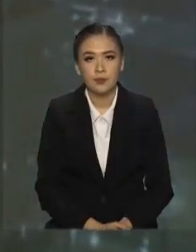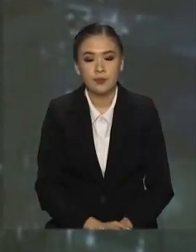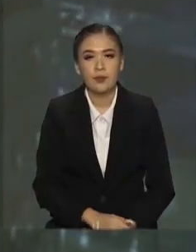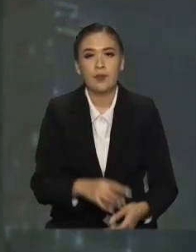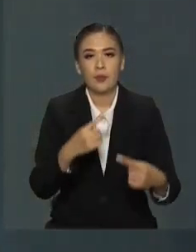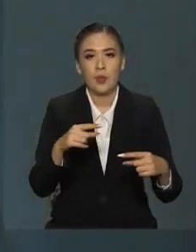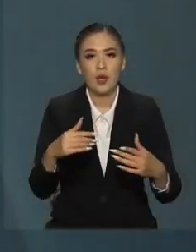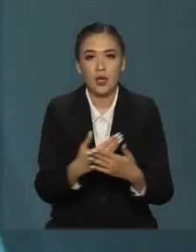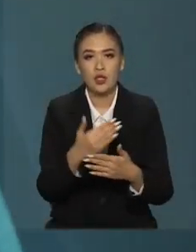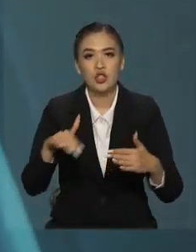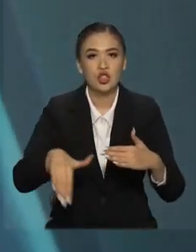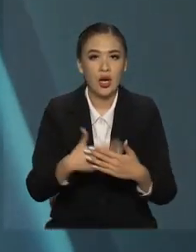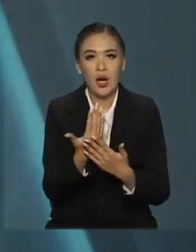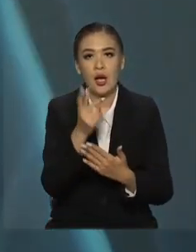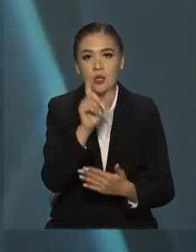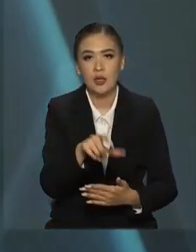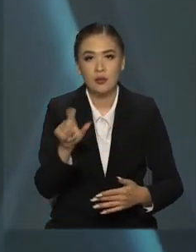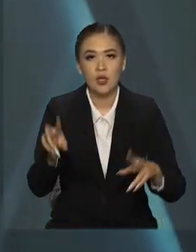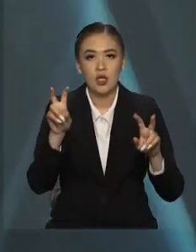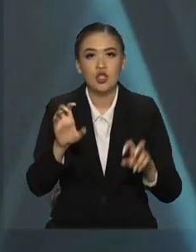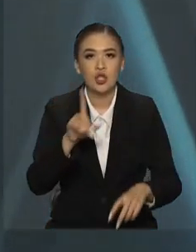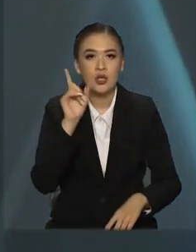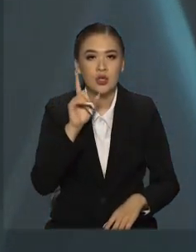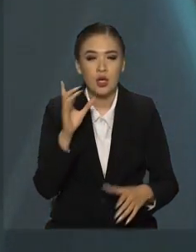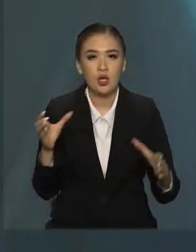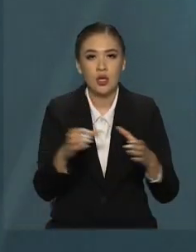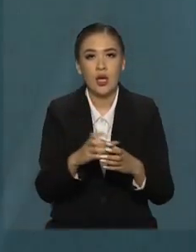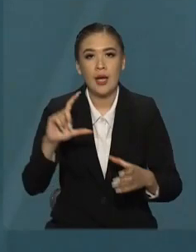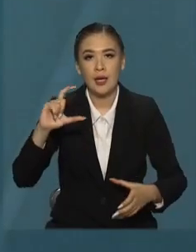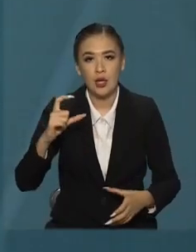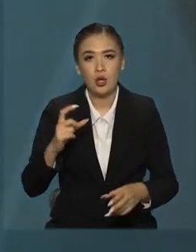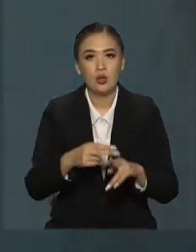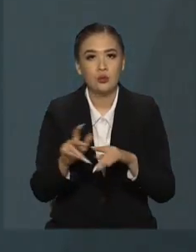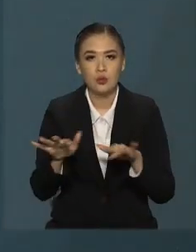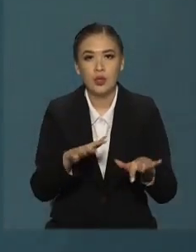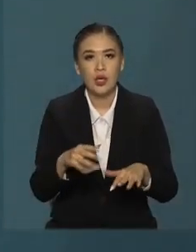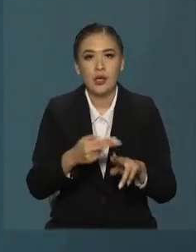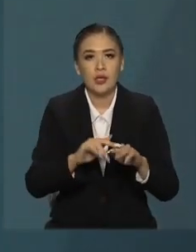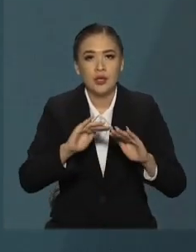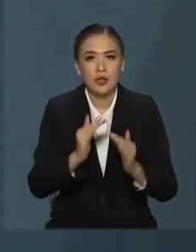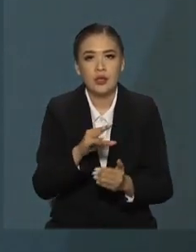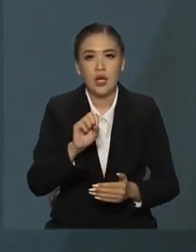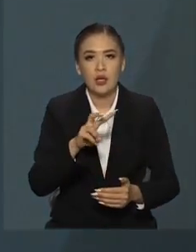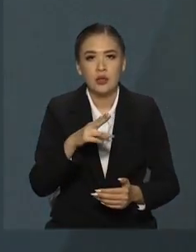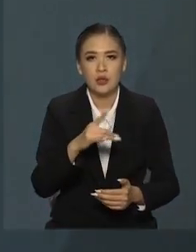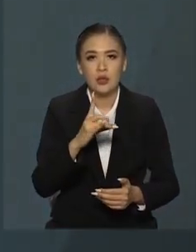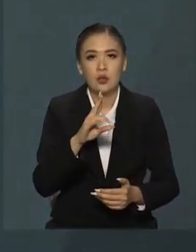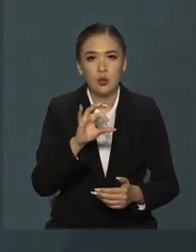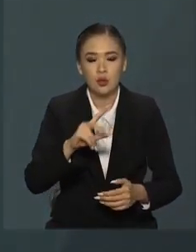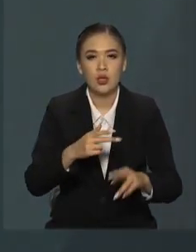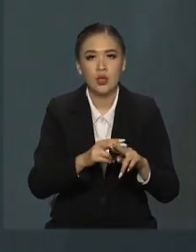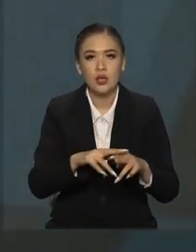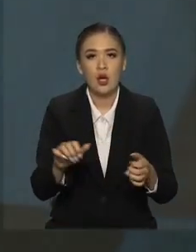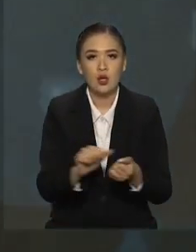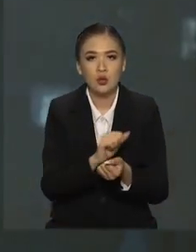Өзгеде жаңалықтар, жаңа адамдар, жастар қозғалысы елорданың экологиялық мәселелерінің бірі кіші талды көлді құрғатуға қарсы